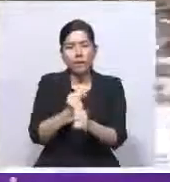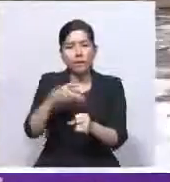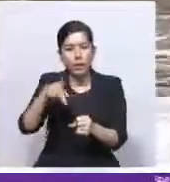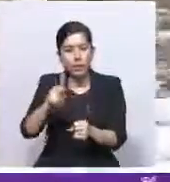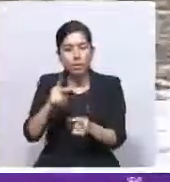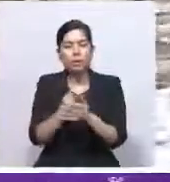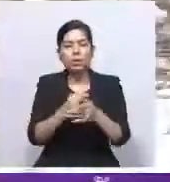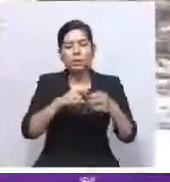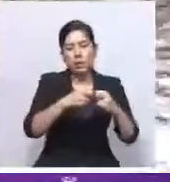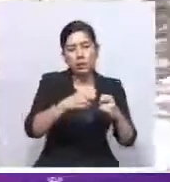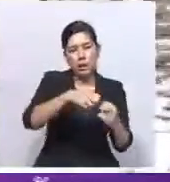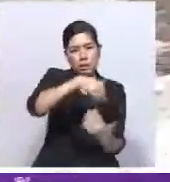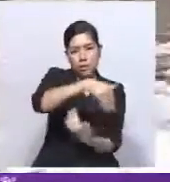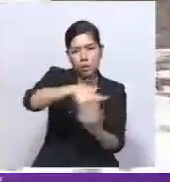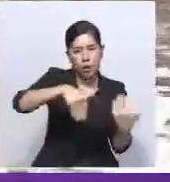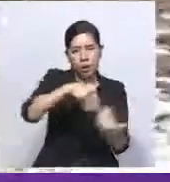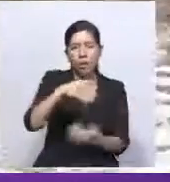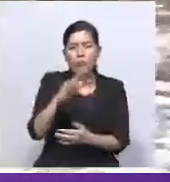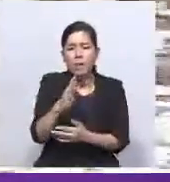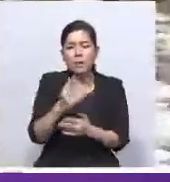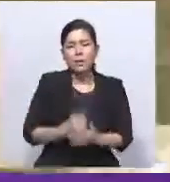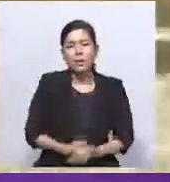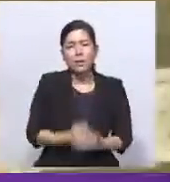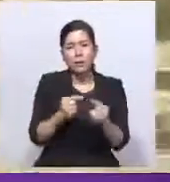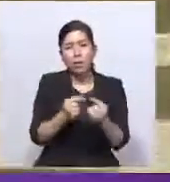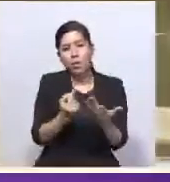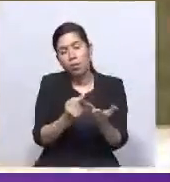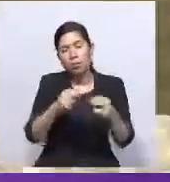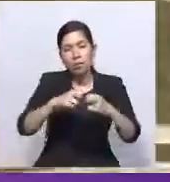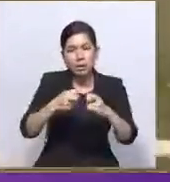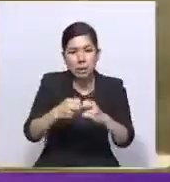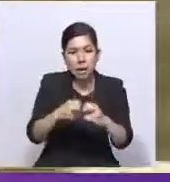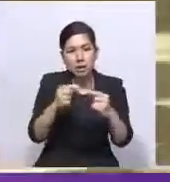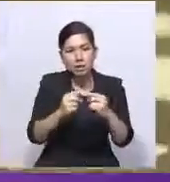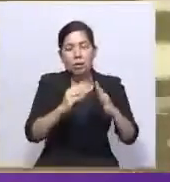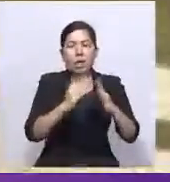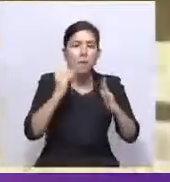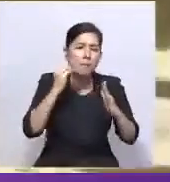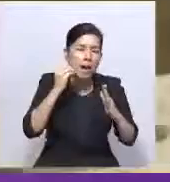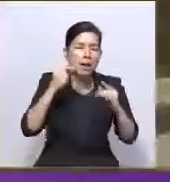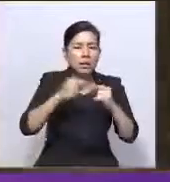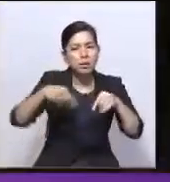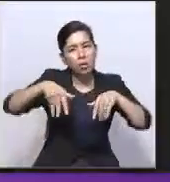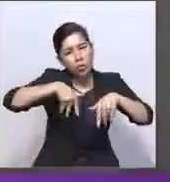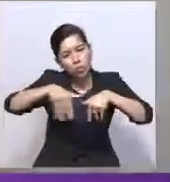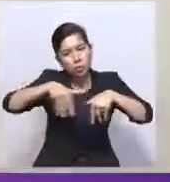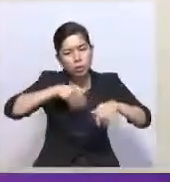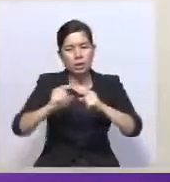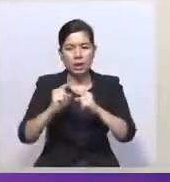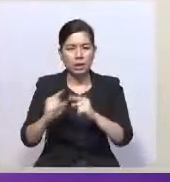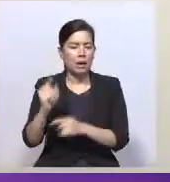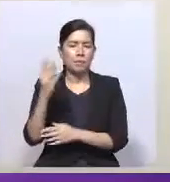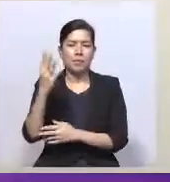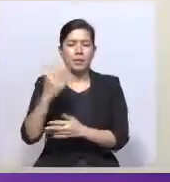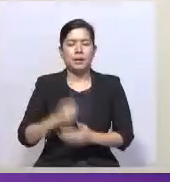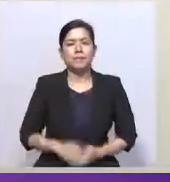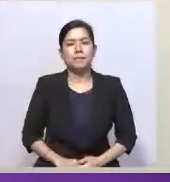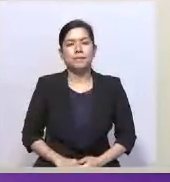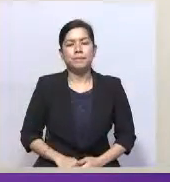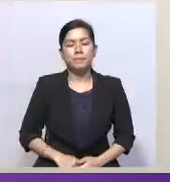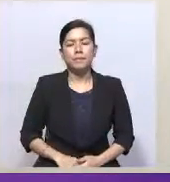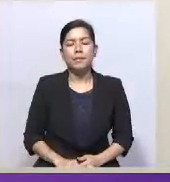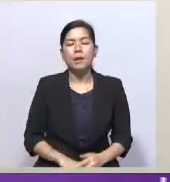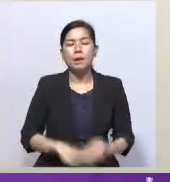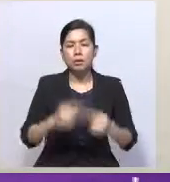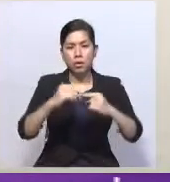กระทบต่อสิ่งแวดล้อมและไม่รบกวนสิทธิต่างๆของผู้อยู่ข้างเคียงและส่วนรวม ครับโดยก็อยู่ใน180